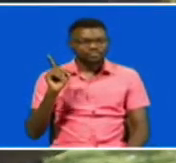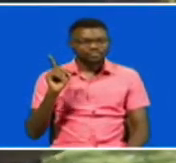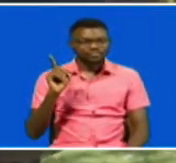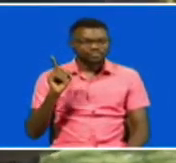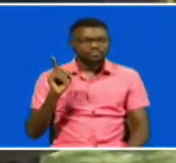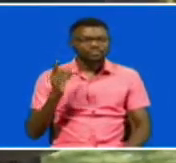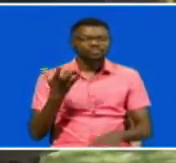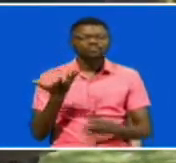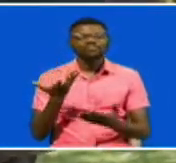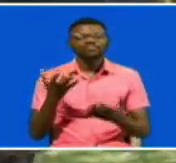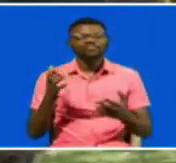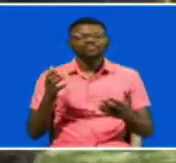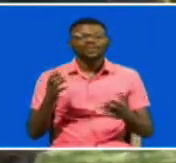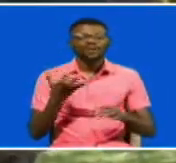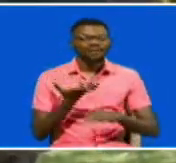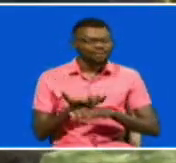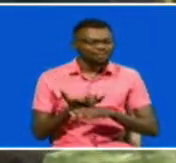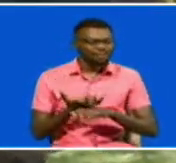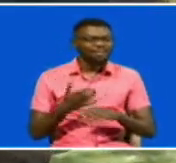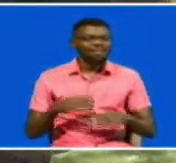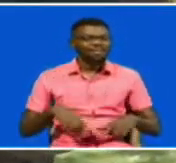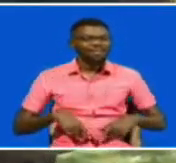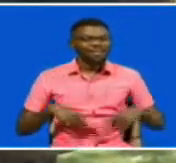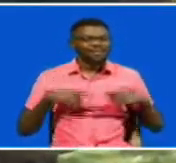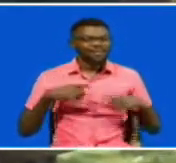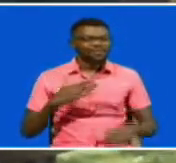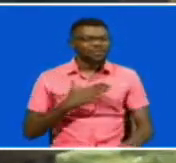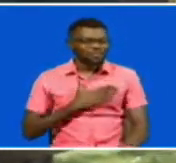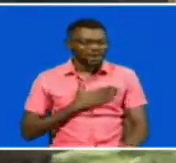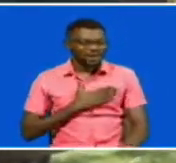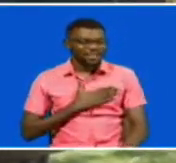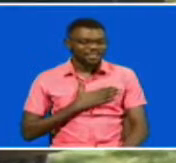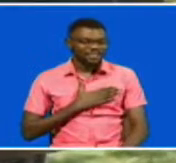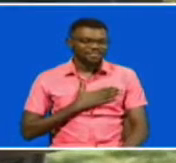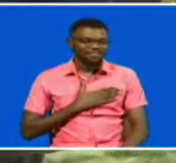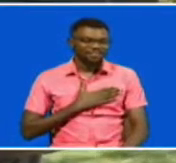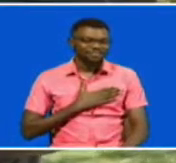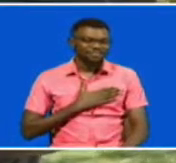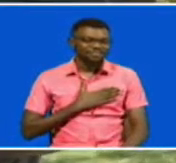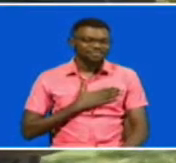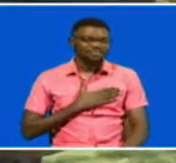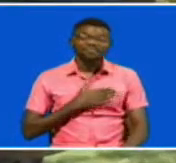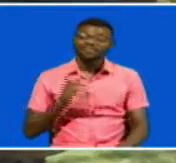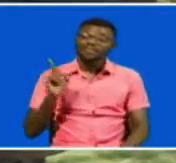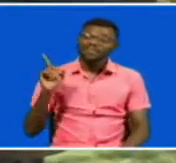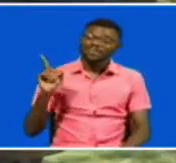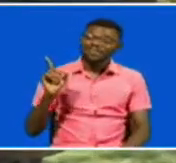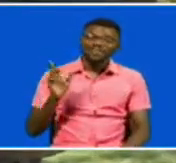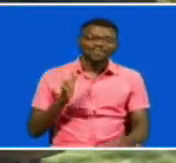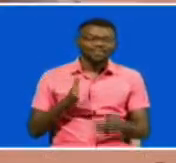wangu, niyo ofu nina ane.